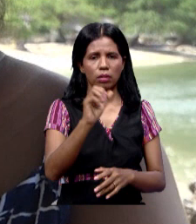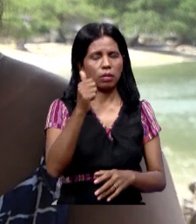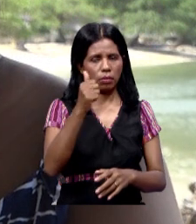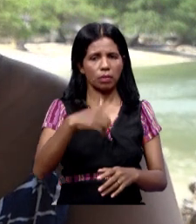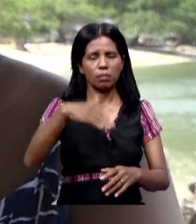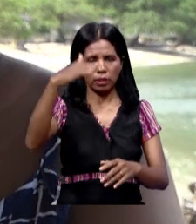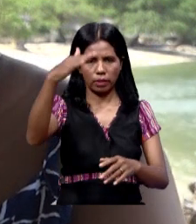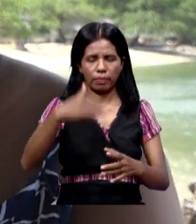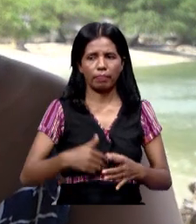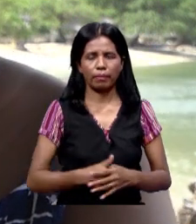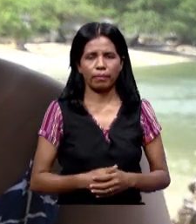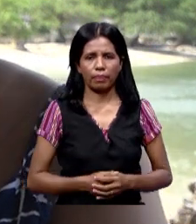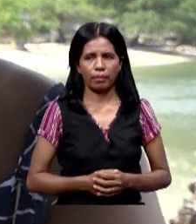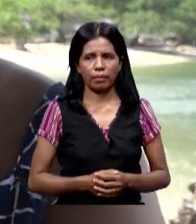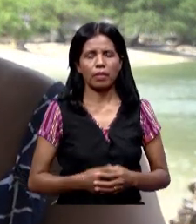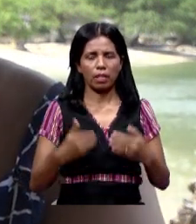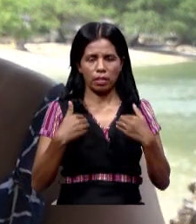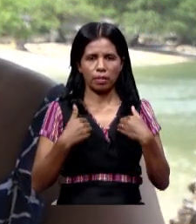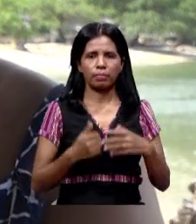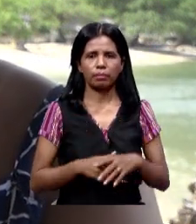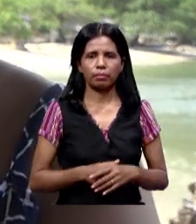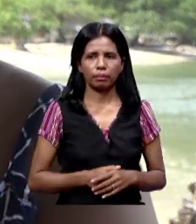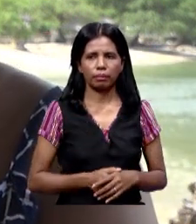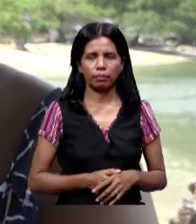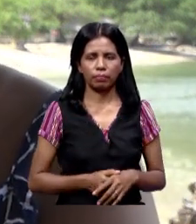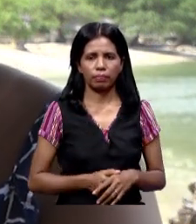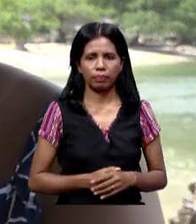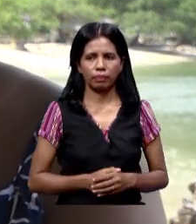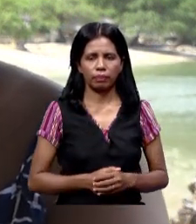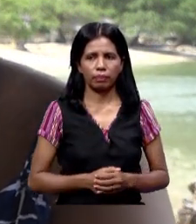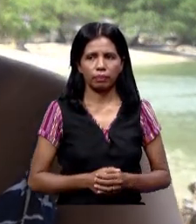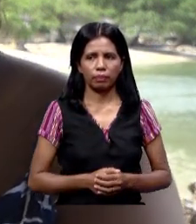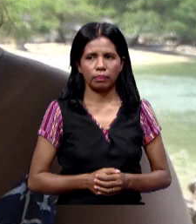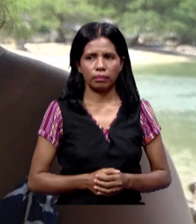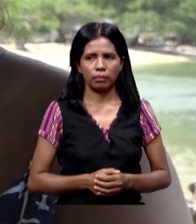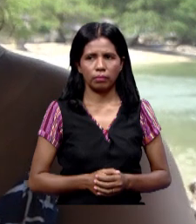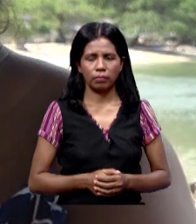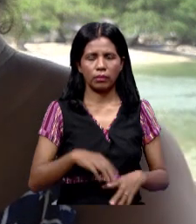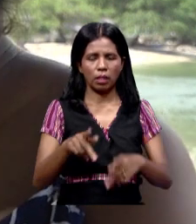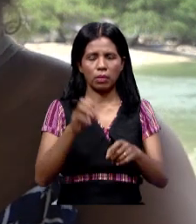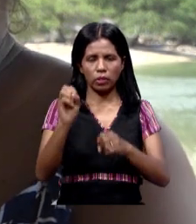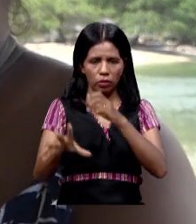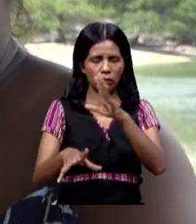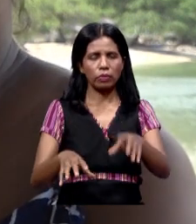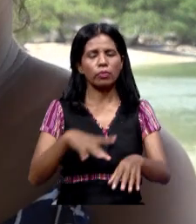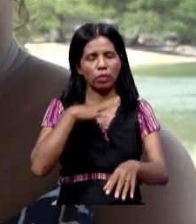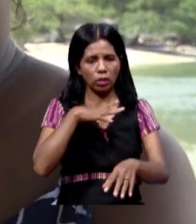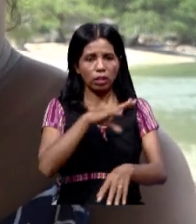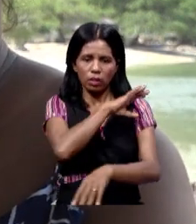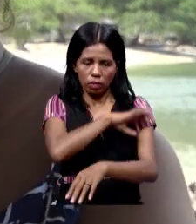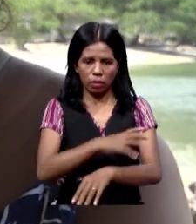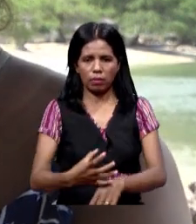tengkar, 2010 balai tengkar iya. Ah, si. Nih makan suet nih cara mai tegas